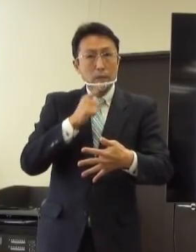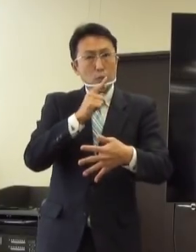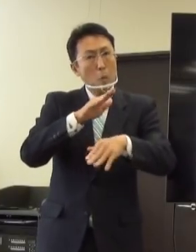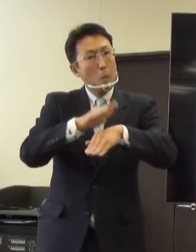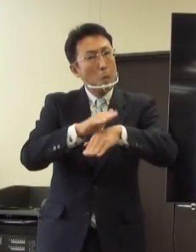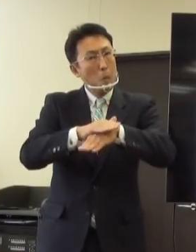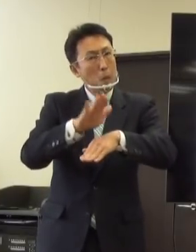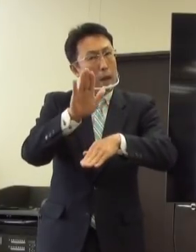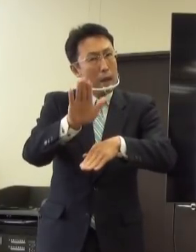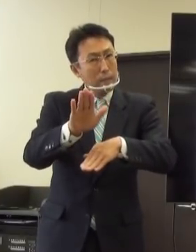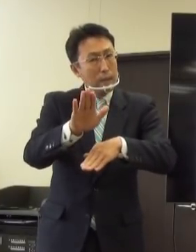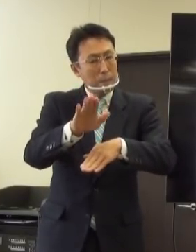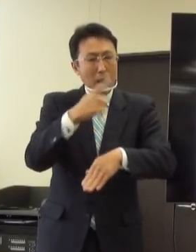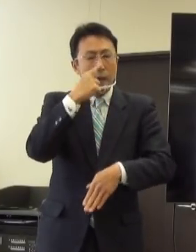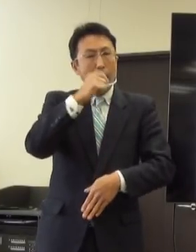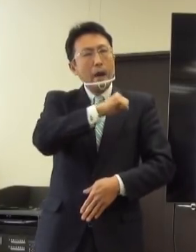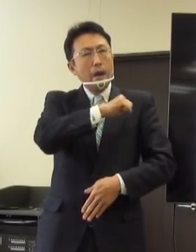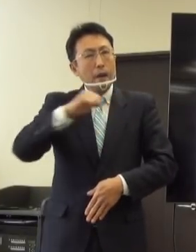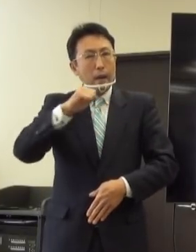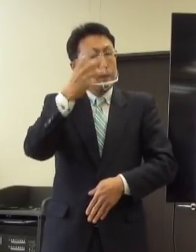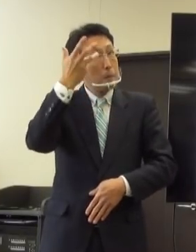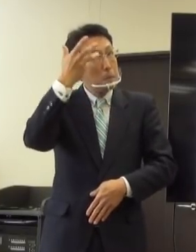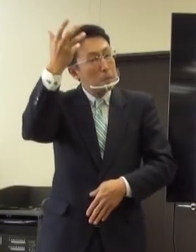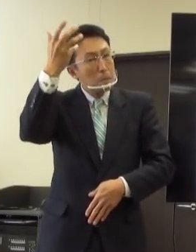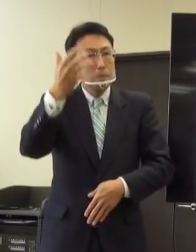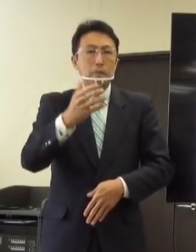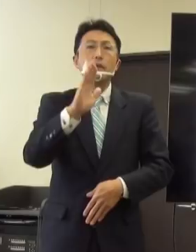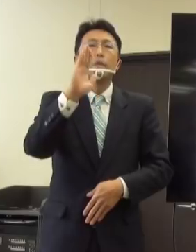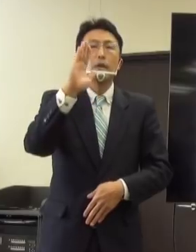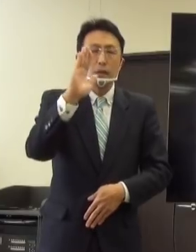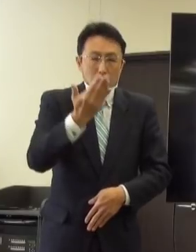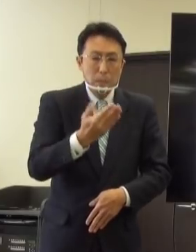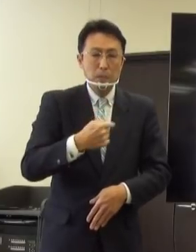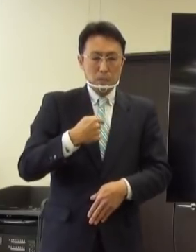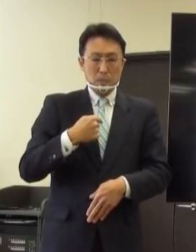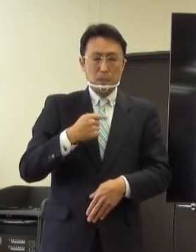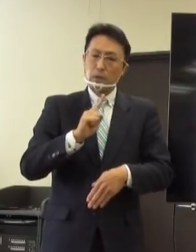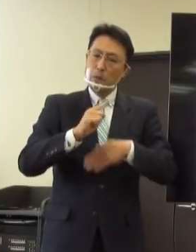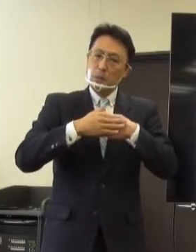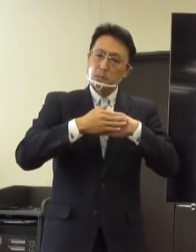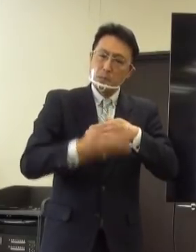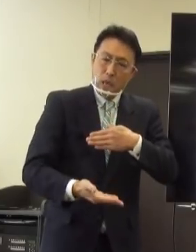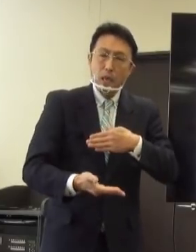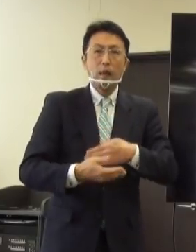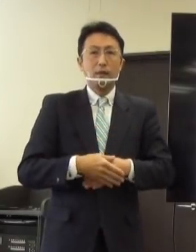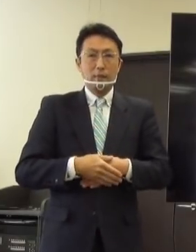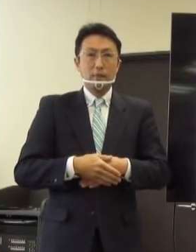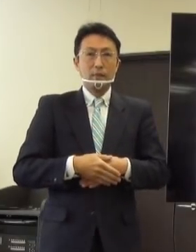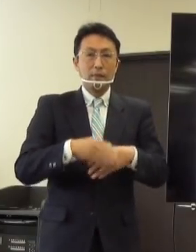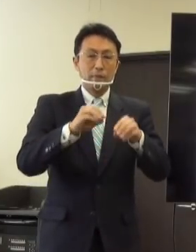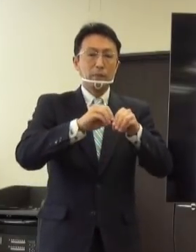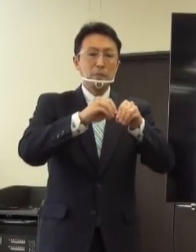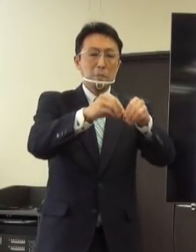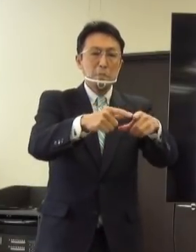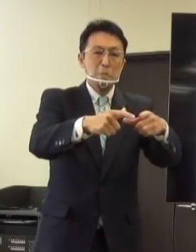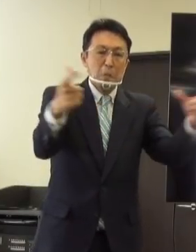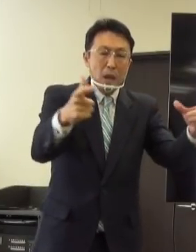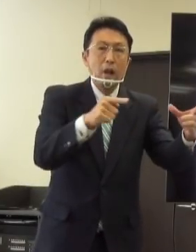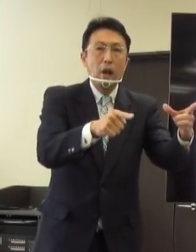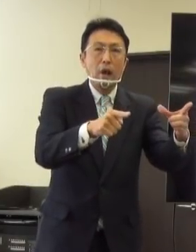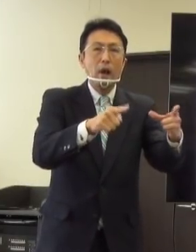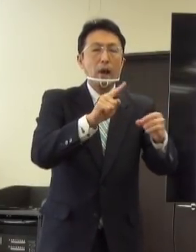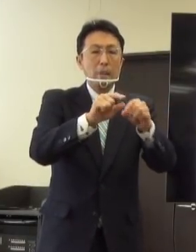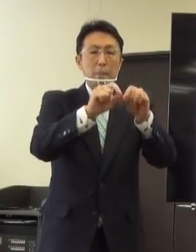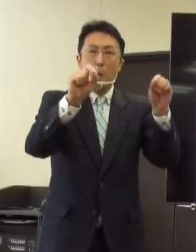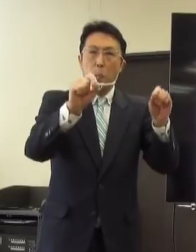辺ちょっと推測にはなっちゃうんですけども、何かちょっと足りなかった点とか、それと一気にこれを確認されてしまったこの辺